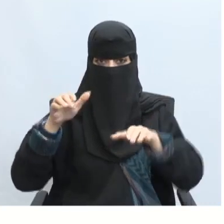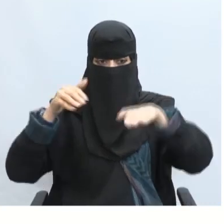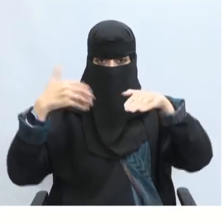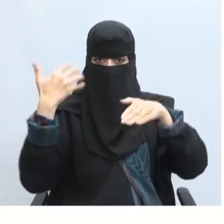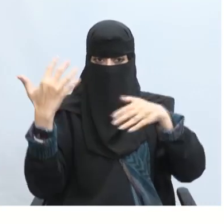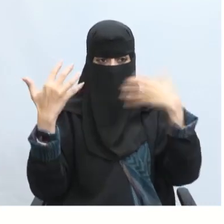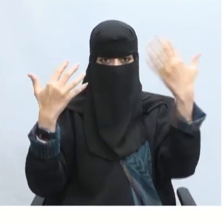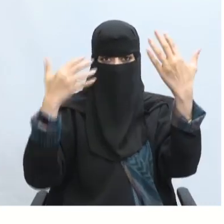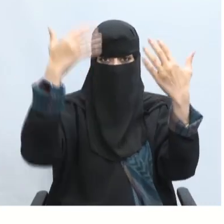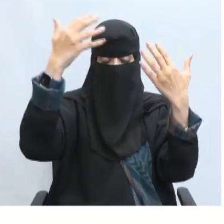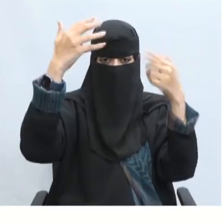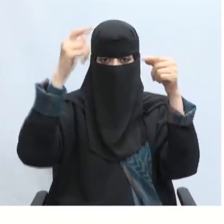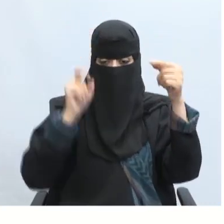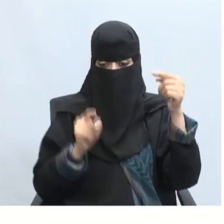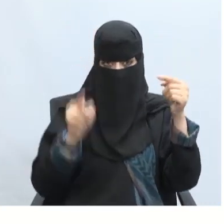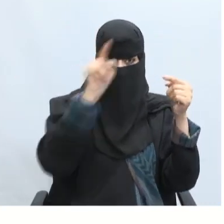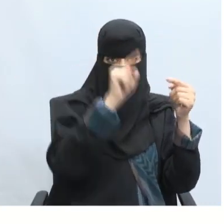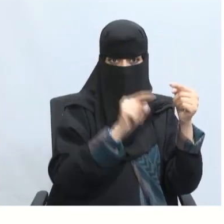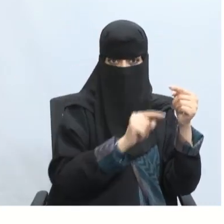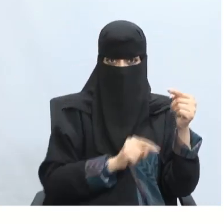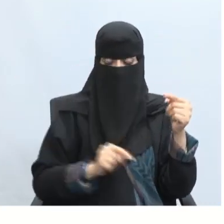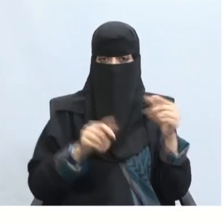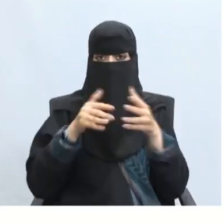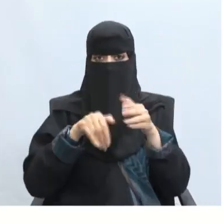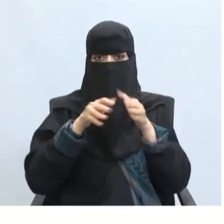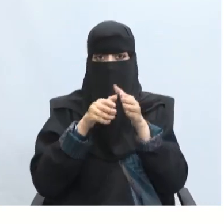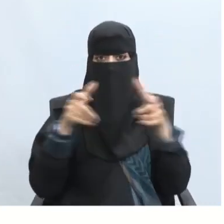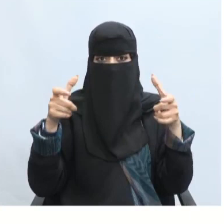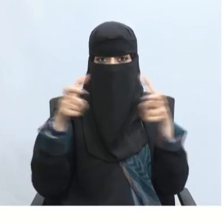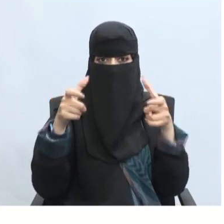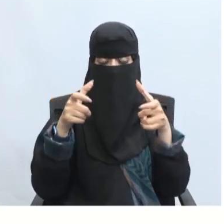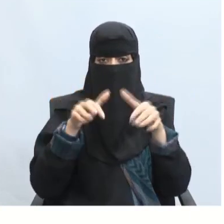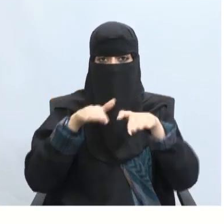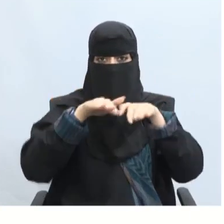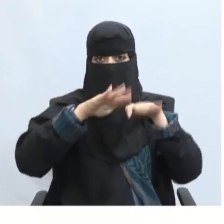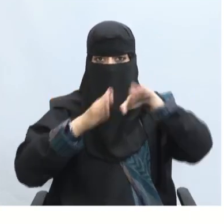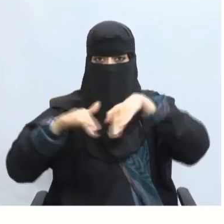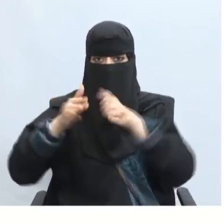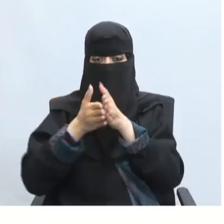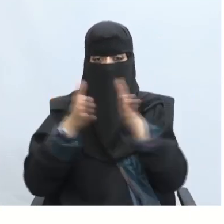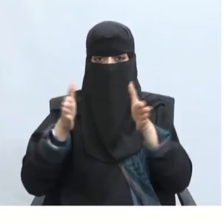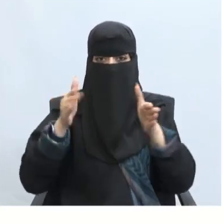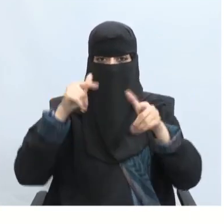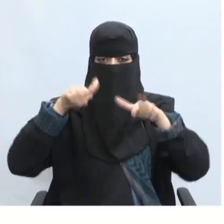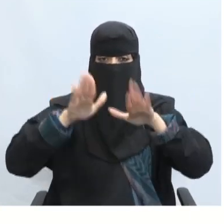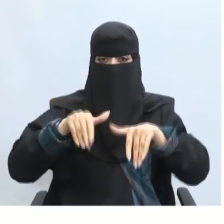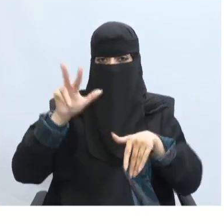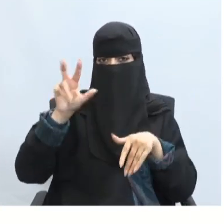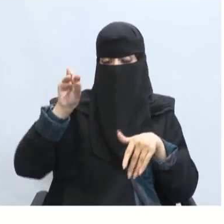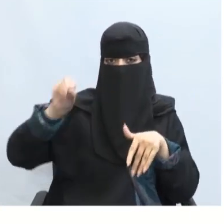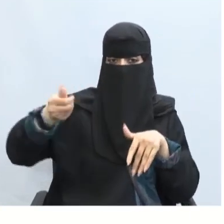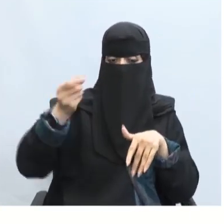المحيط الهادئ تطرقنا له في دروس سابقه عندما تطرقنا الى البراكين فهنا